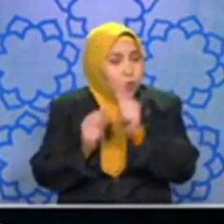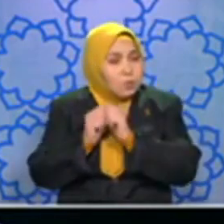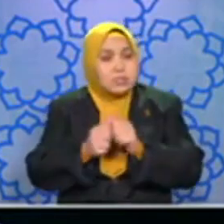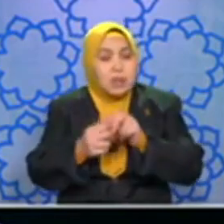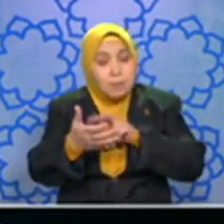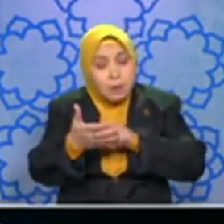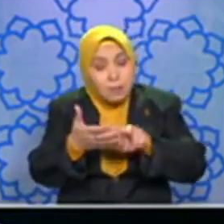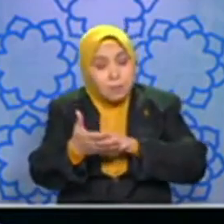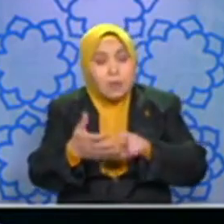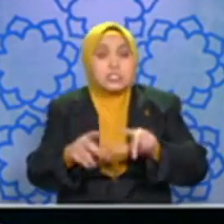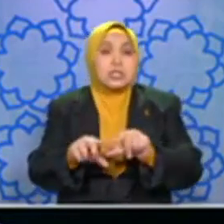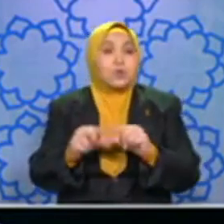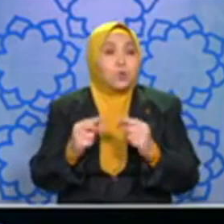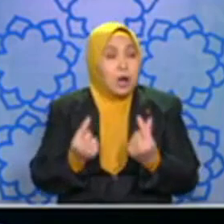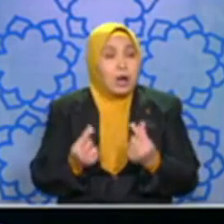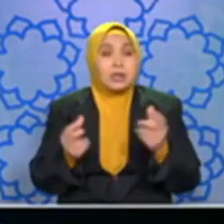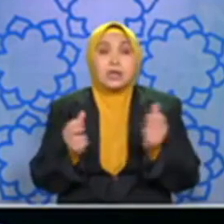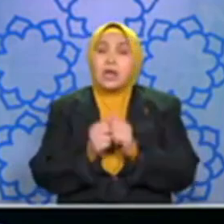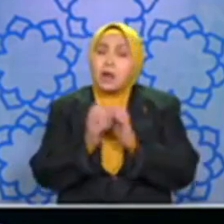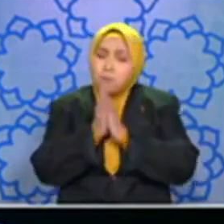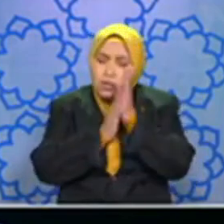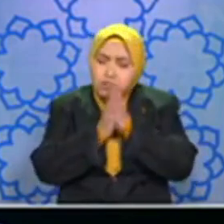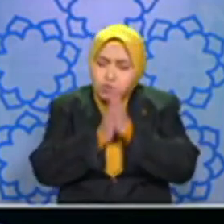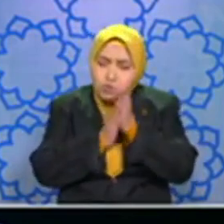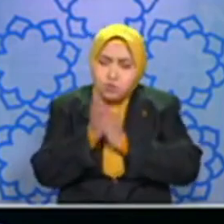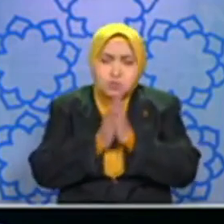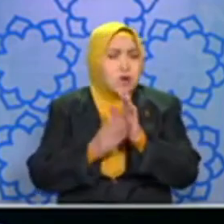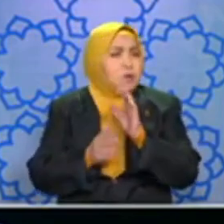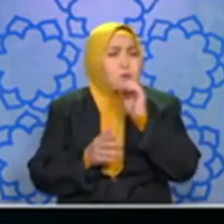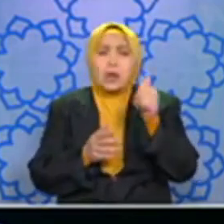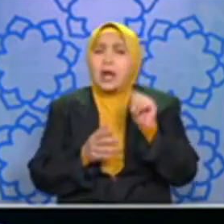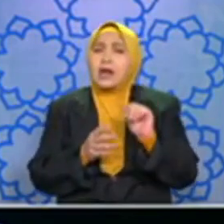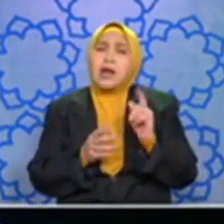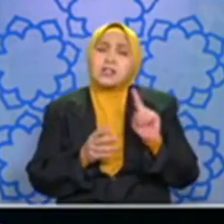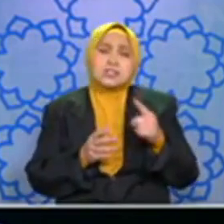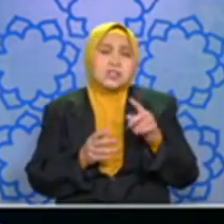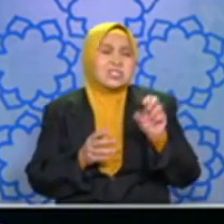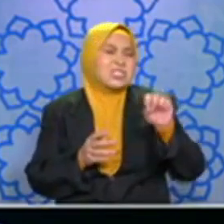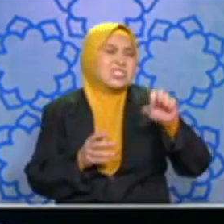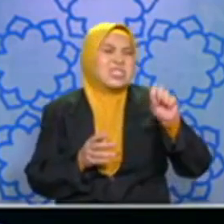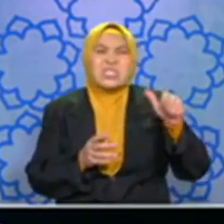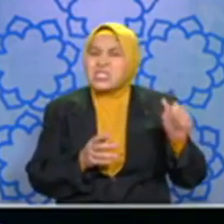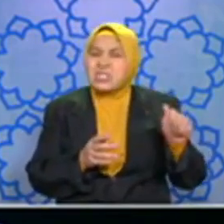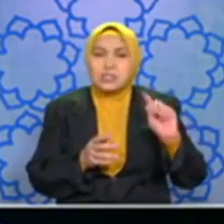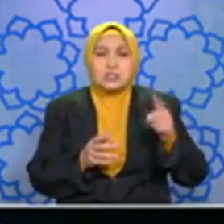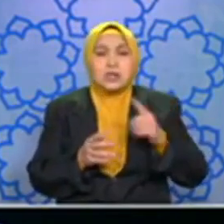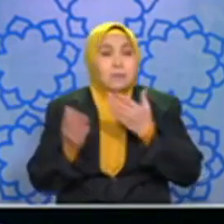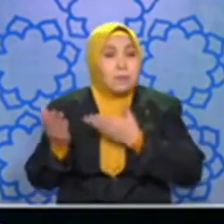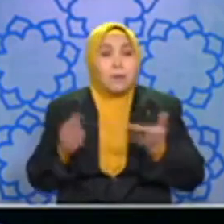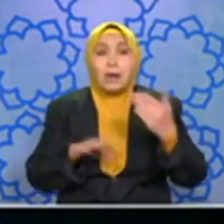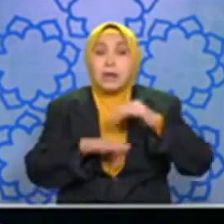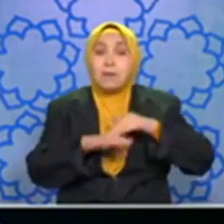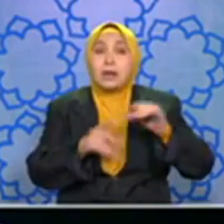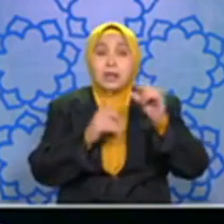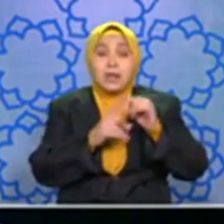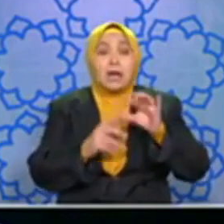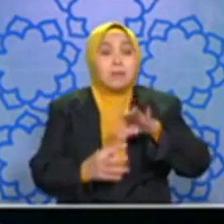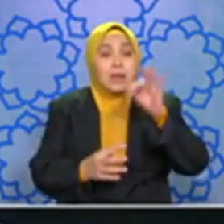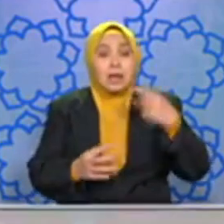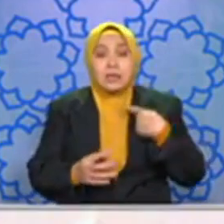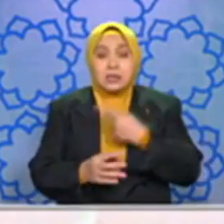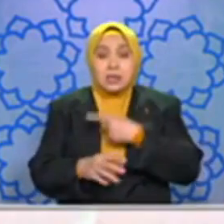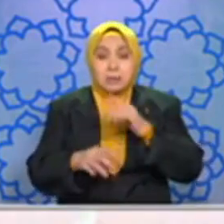membaca Al-Quran dengan bersungguh-sungguh, bukan baki-baki sahaja. Membawa kepada perkataan pilihan kita pada hari